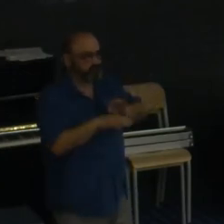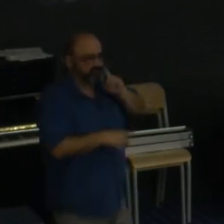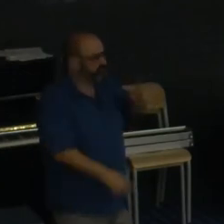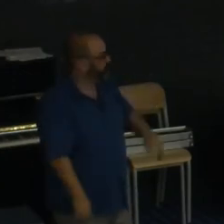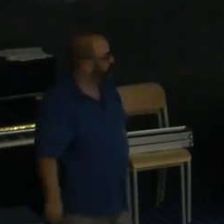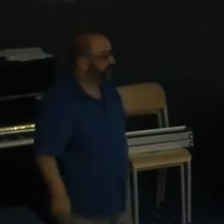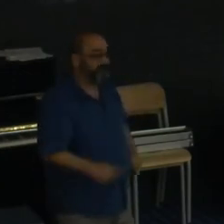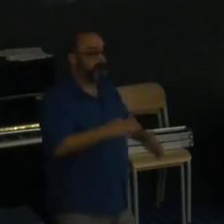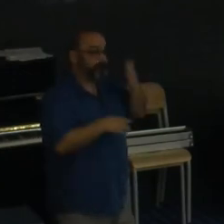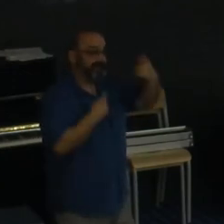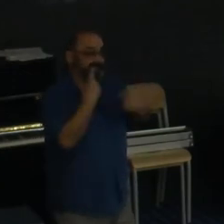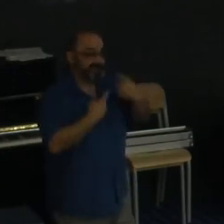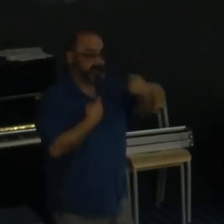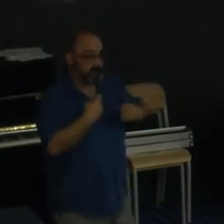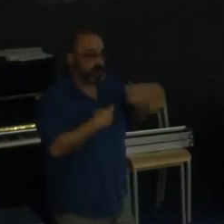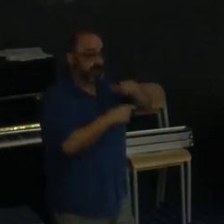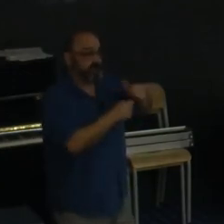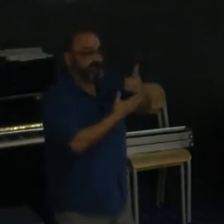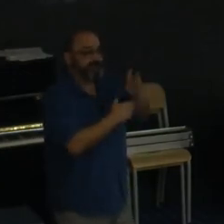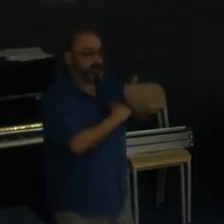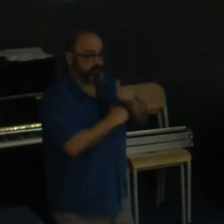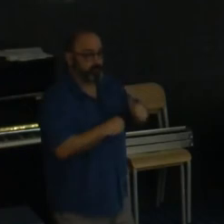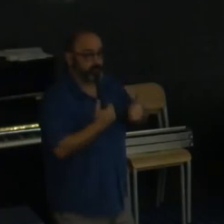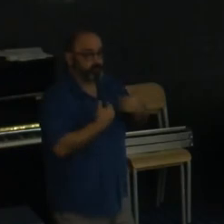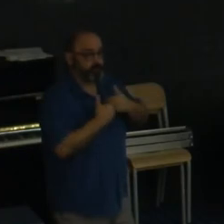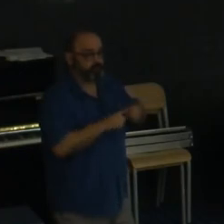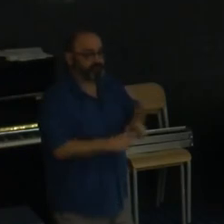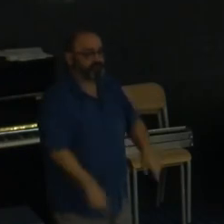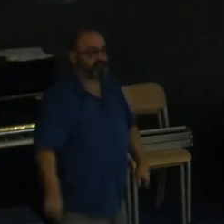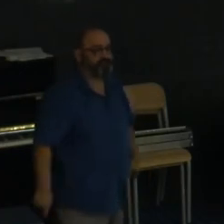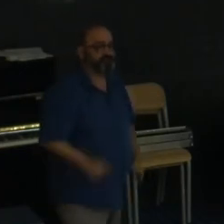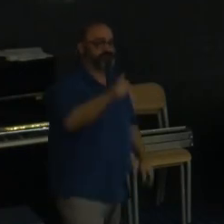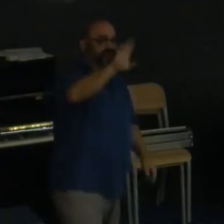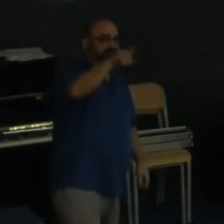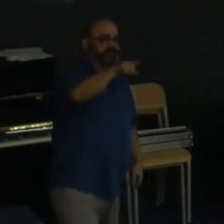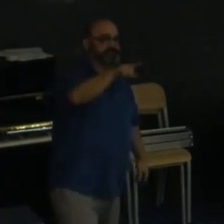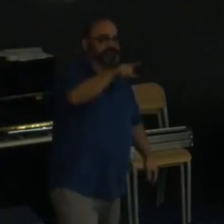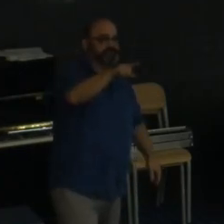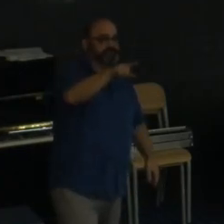Si vous avez des questions, durant l'exécution de la démo, vous pouvez me les demander. Dis-moi.